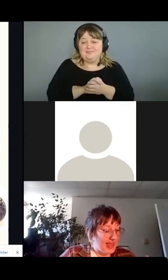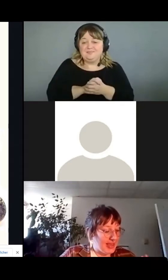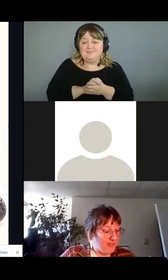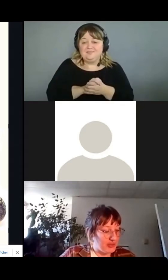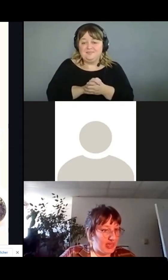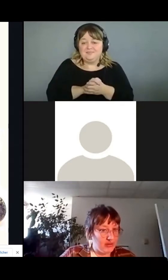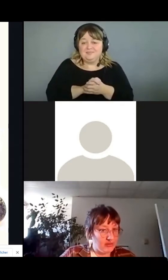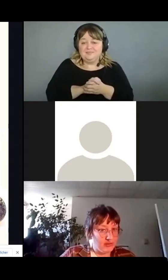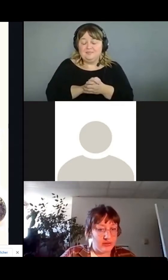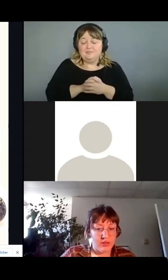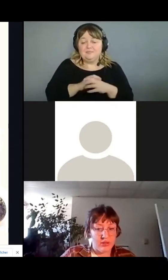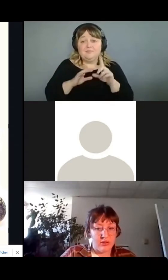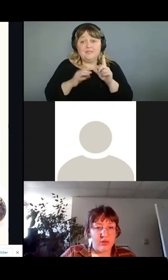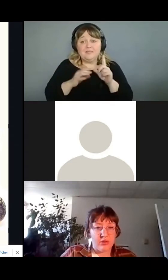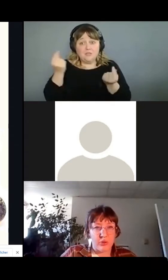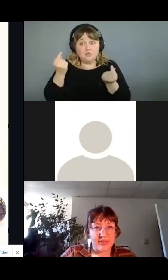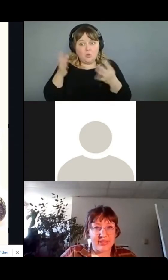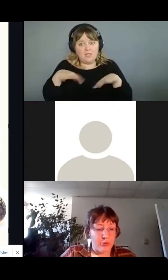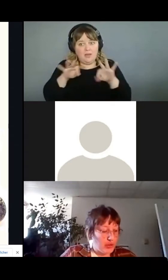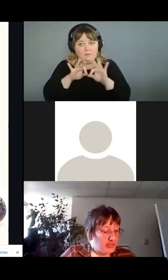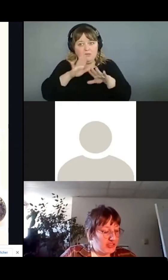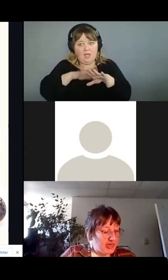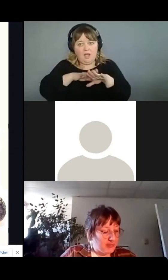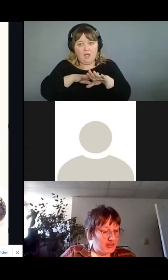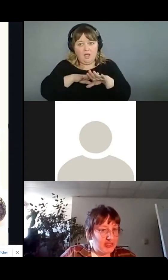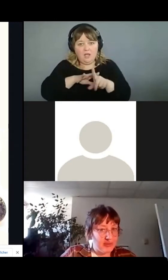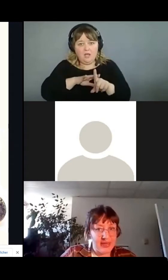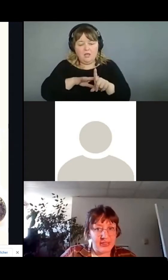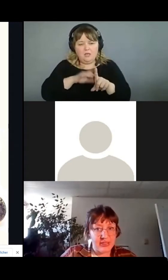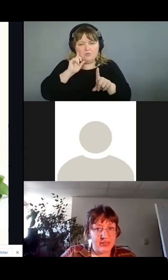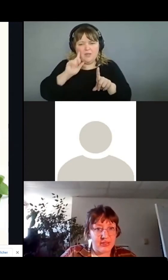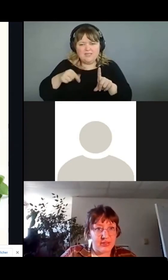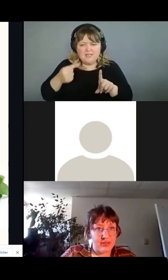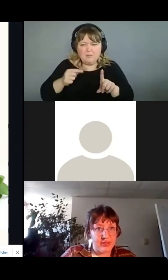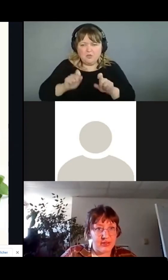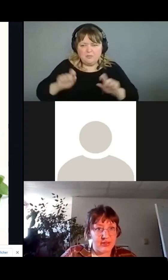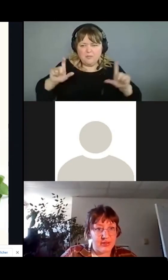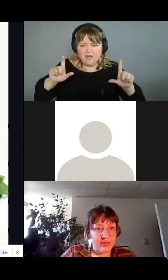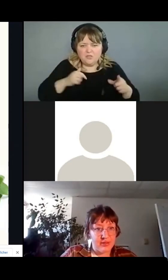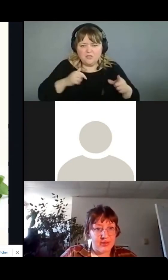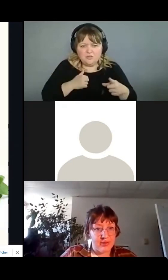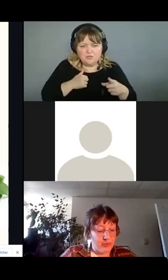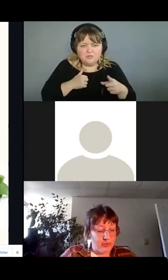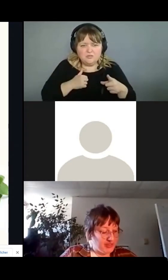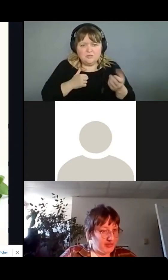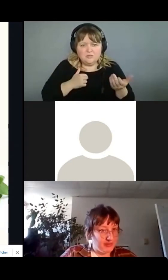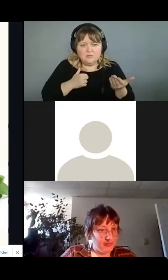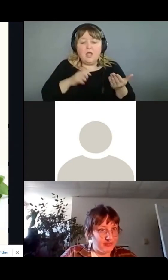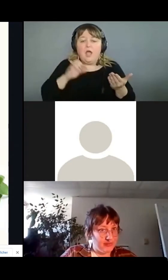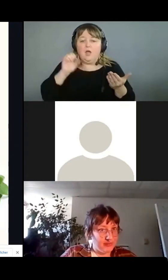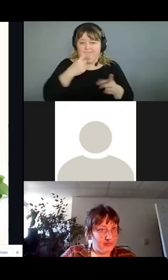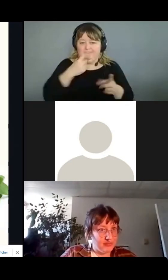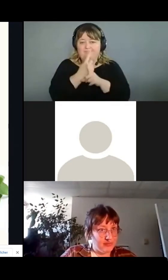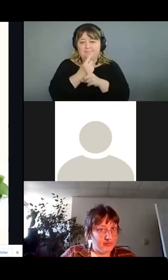détail important, je crois que c'est à la prochaine page. Oui.